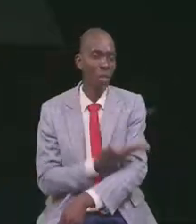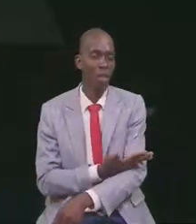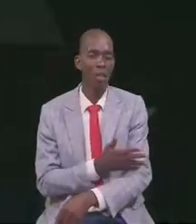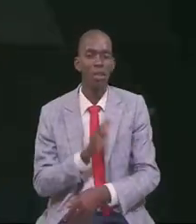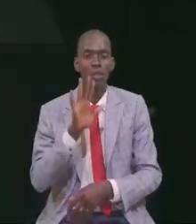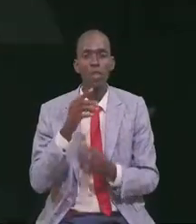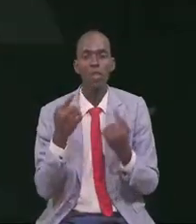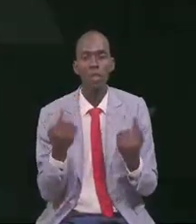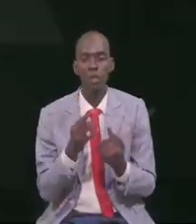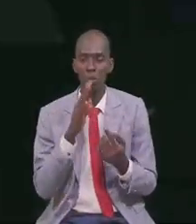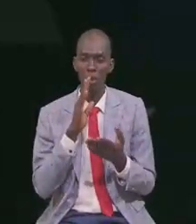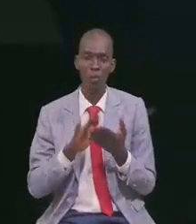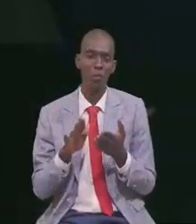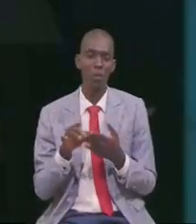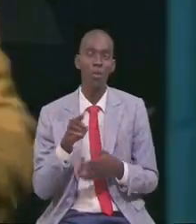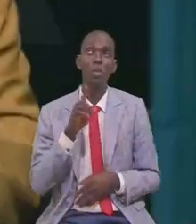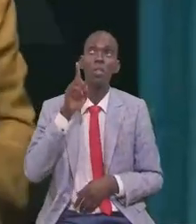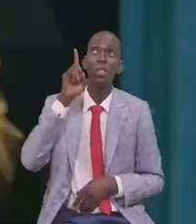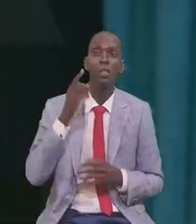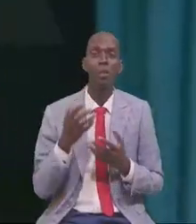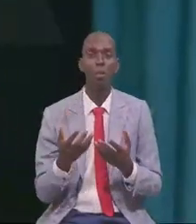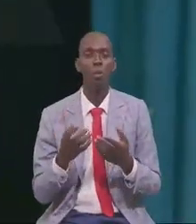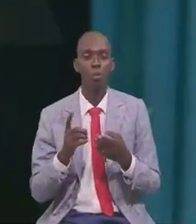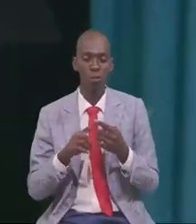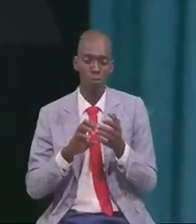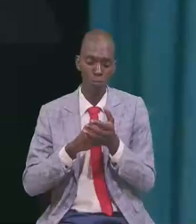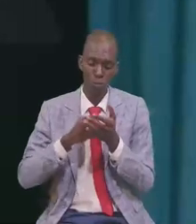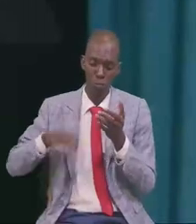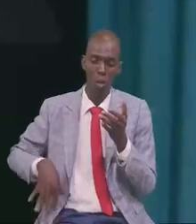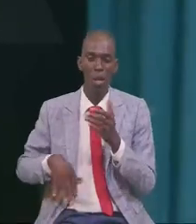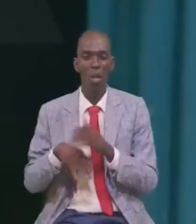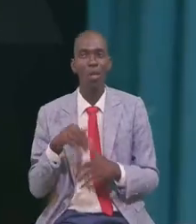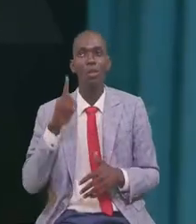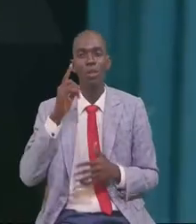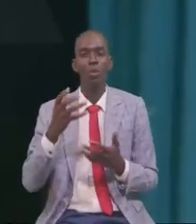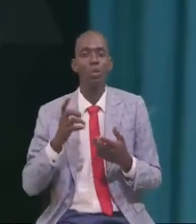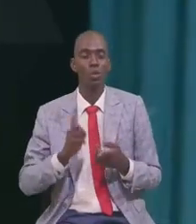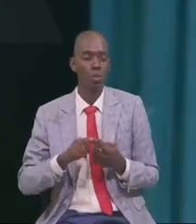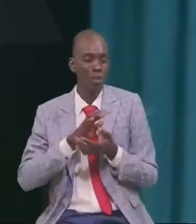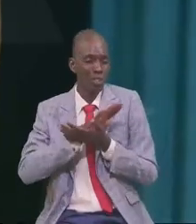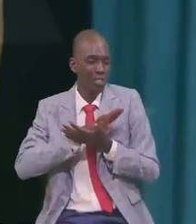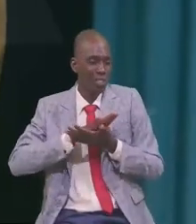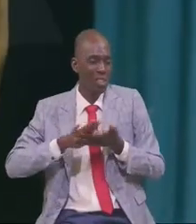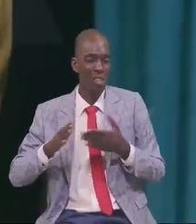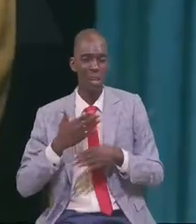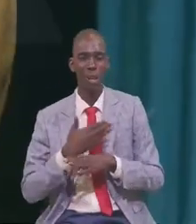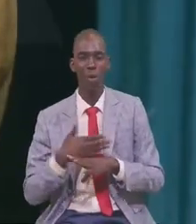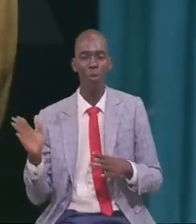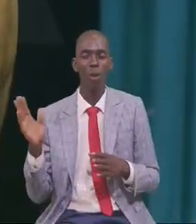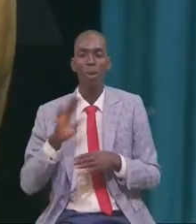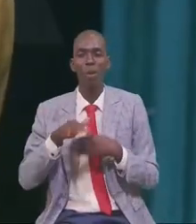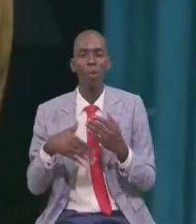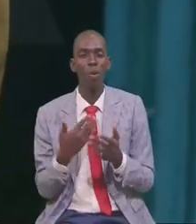pardonnés. Il veut effacer, il veut purifier tous les péchés que tu as